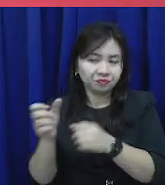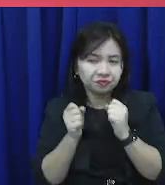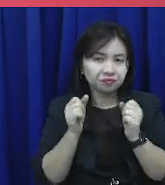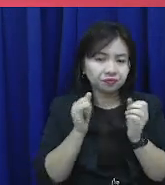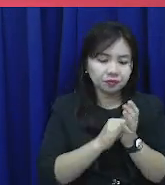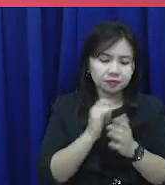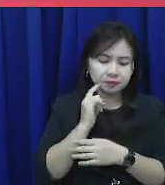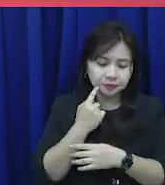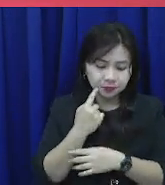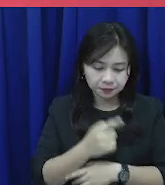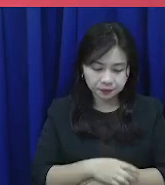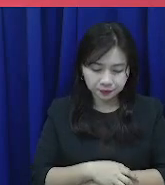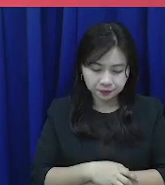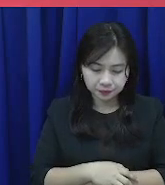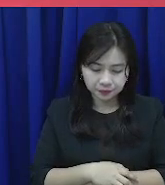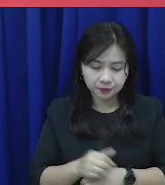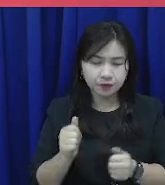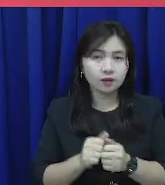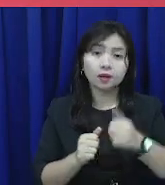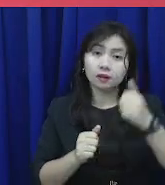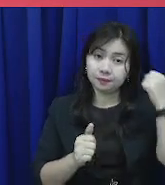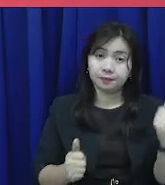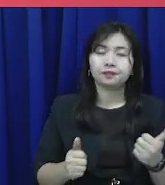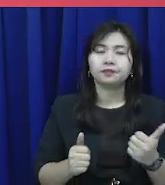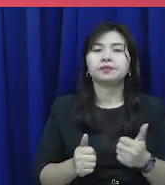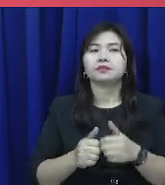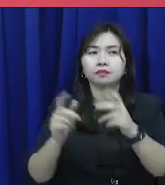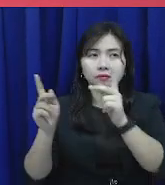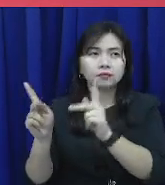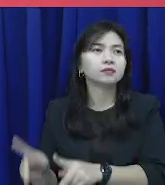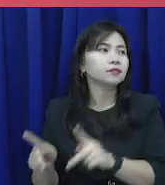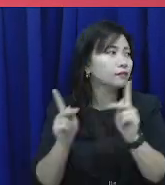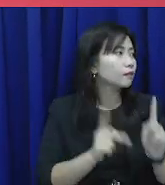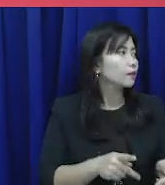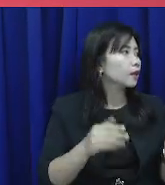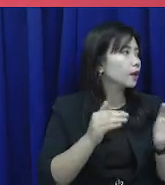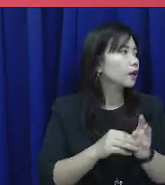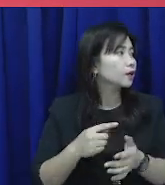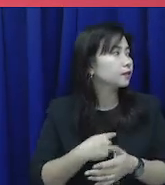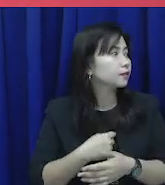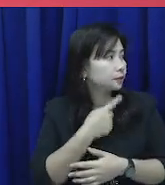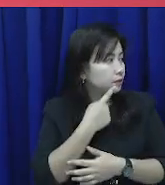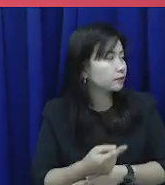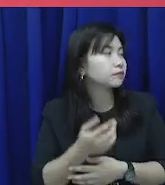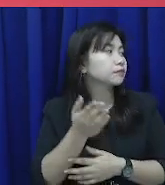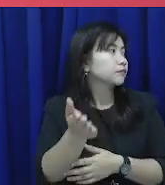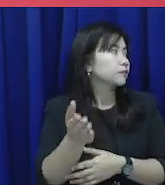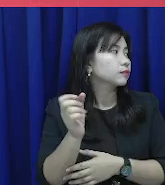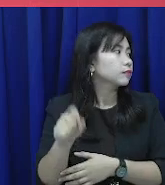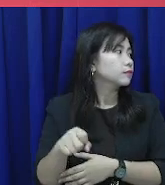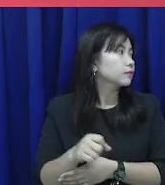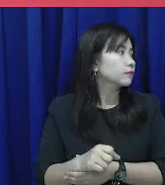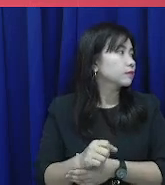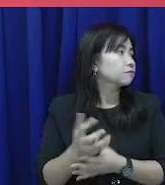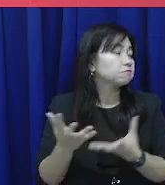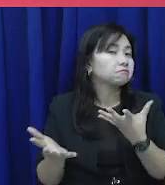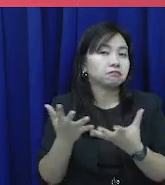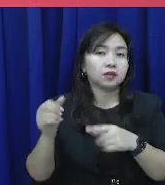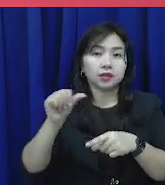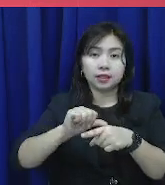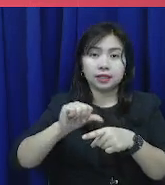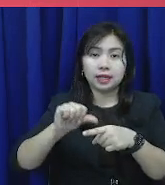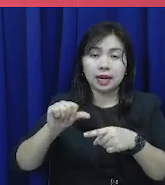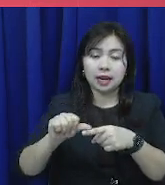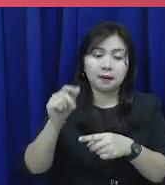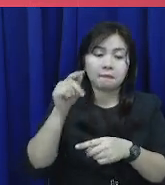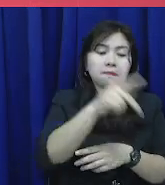not going to be serious with our cultivation mga kapatid I'm telling you maaaring yung seed na na sown sa